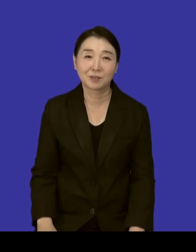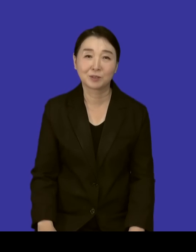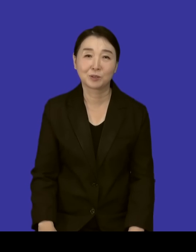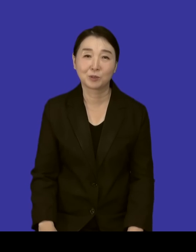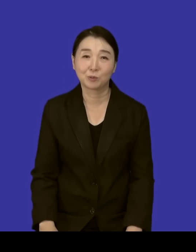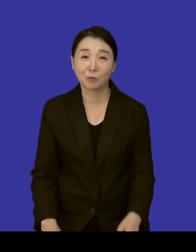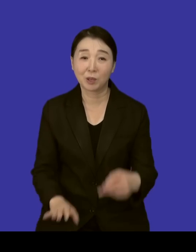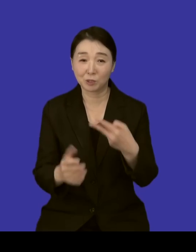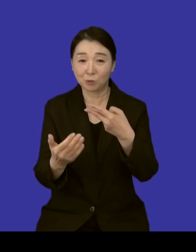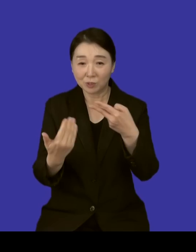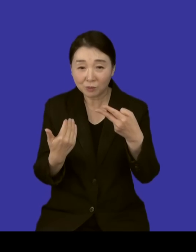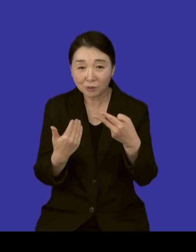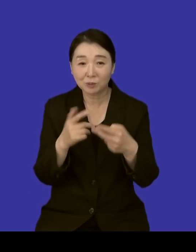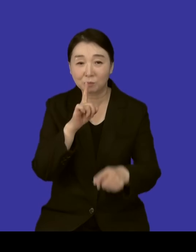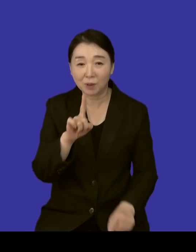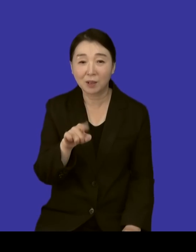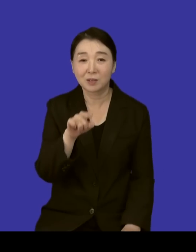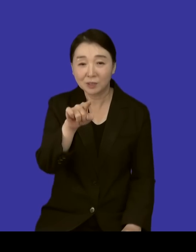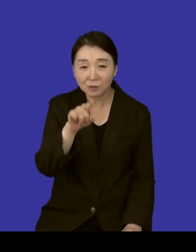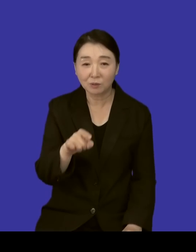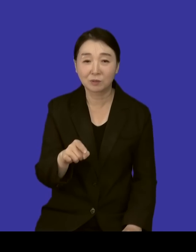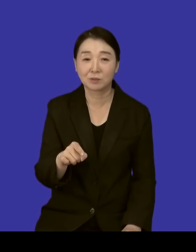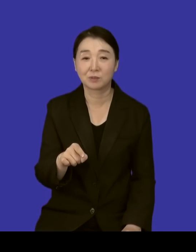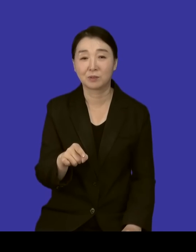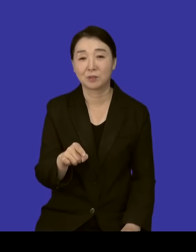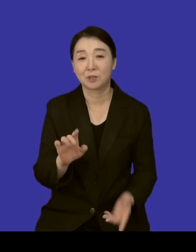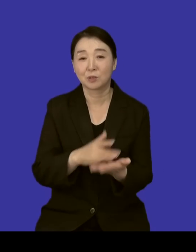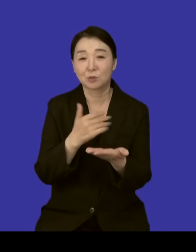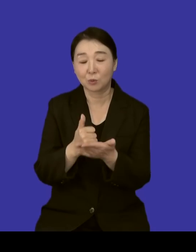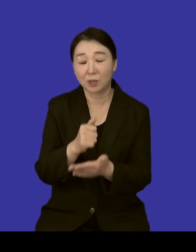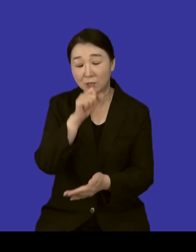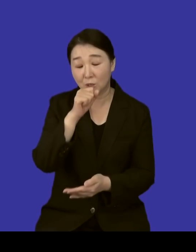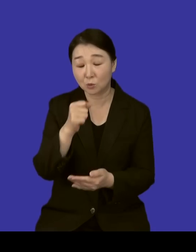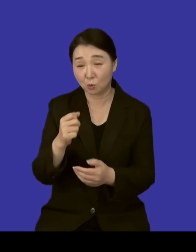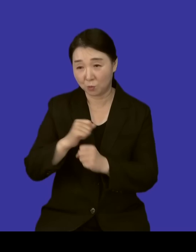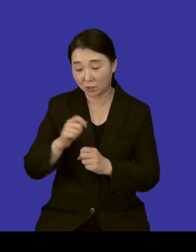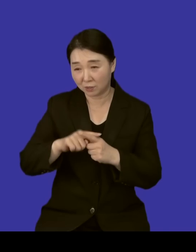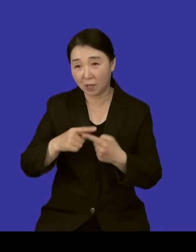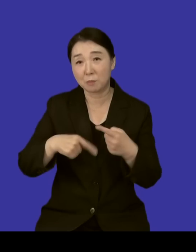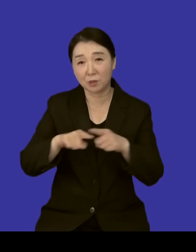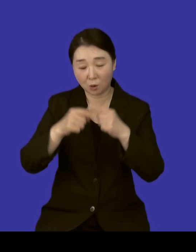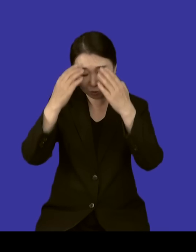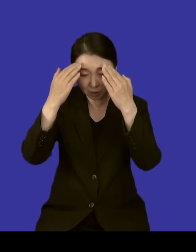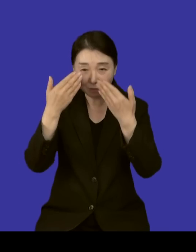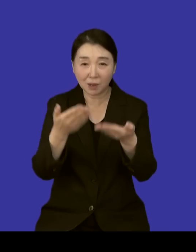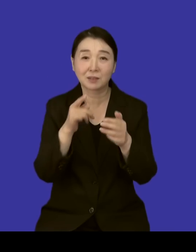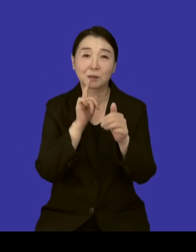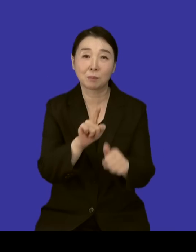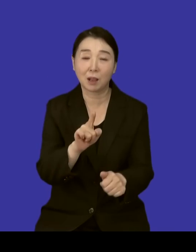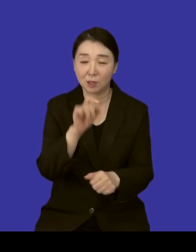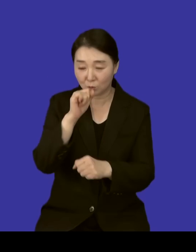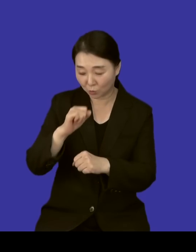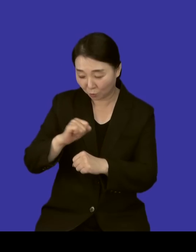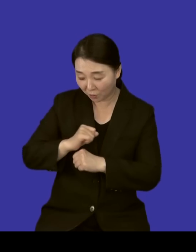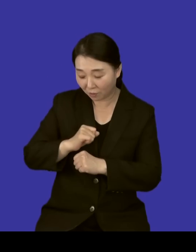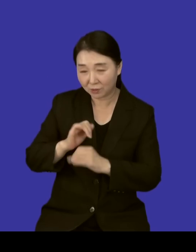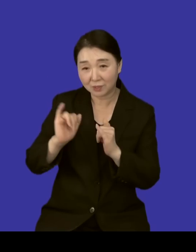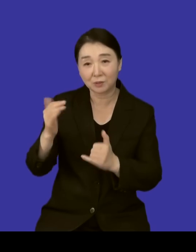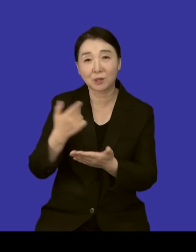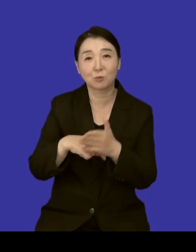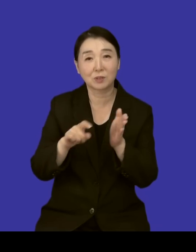너는 그리스도 예수의 좋은 병사로 나와 함께 고난을 받으라. 이 말씀처럼 좋은 병사가 되기 위해서는